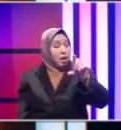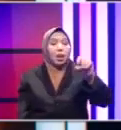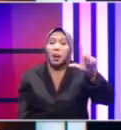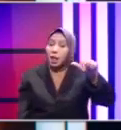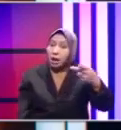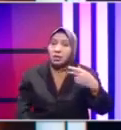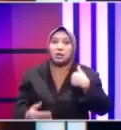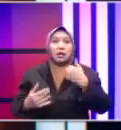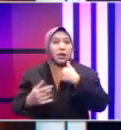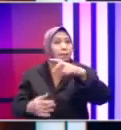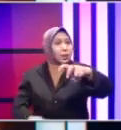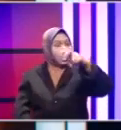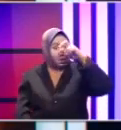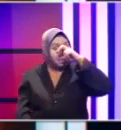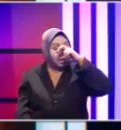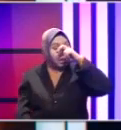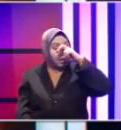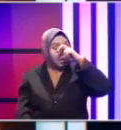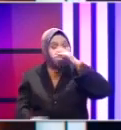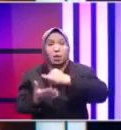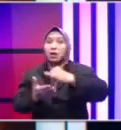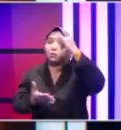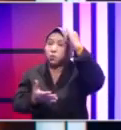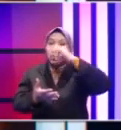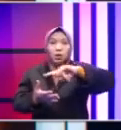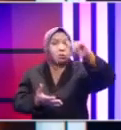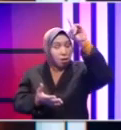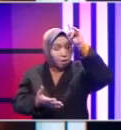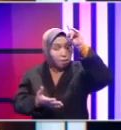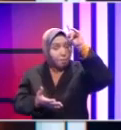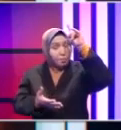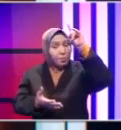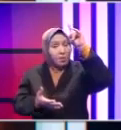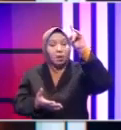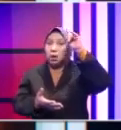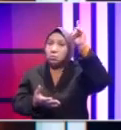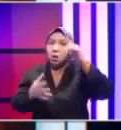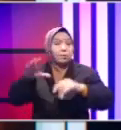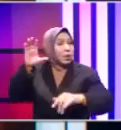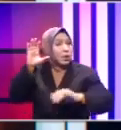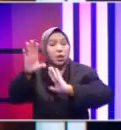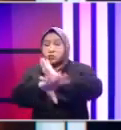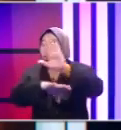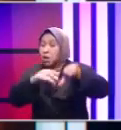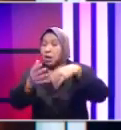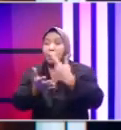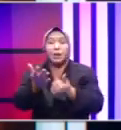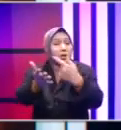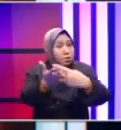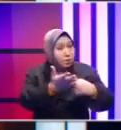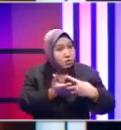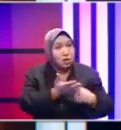ini hendak menegaskan keilmuan Allah Subhanahu Wa Ta'ala Allah mendengar segala apa yang dibincangkan